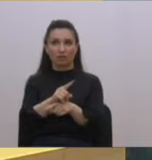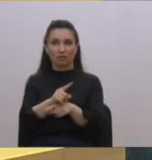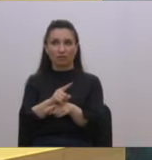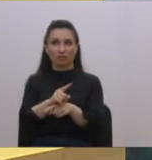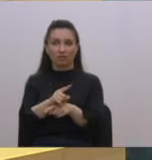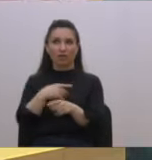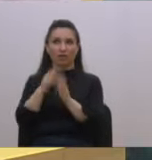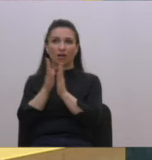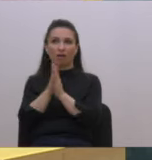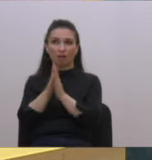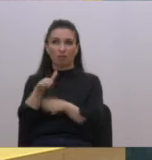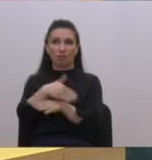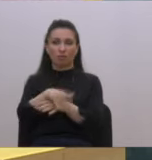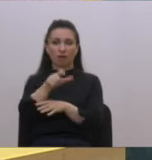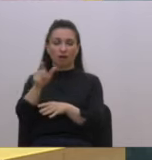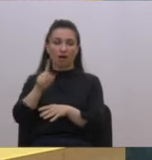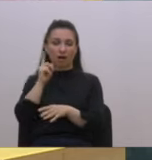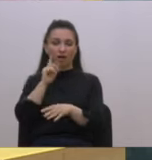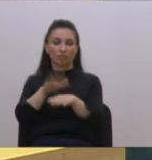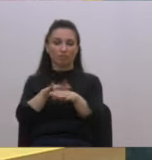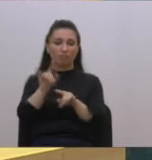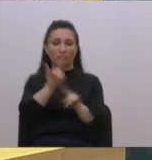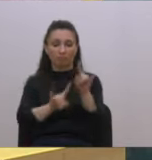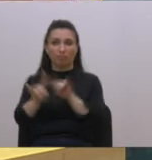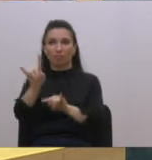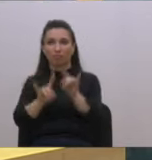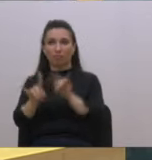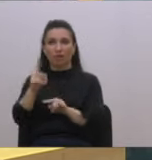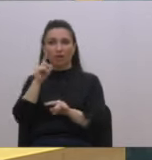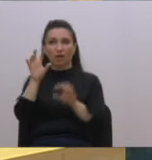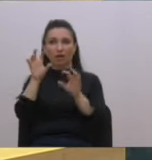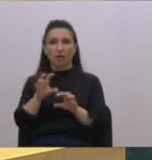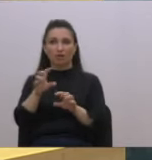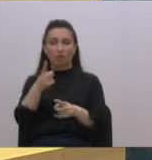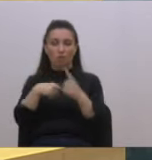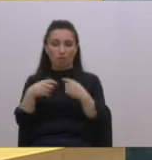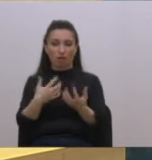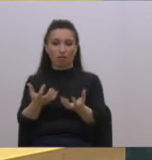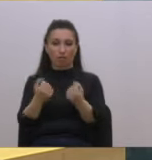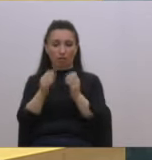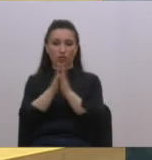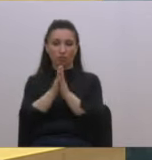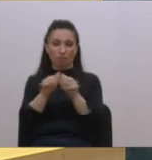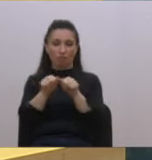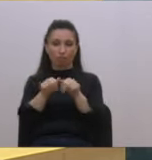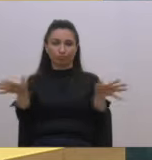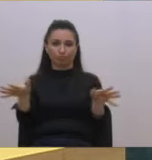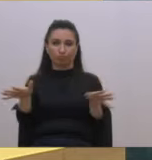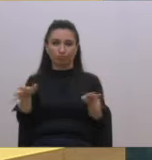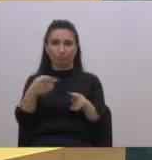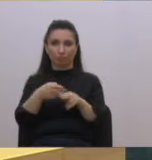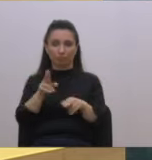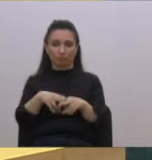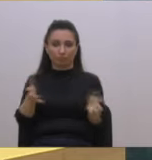თვალცრემლიანები ეხვეწებოდით ქუჩაში გამოსულ ახალგაზრდებს, რომ კანონს უკან გავიწევთ, ოღონდ დაიშალეთო და მართლაც კანონის